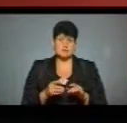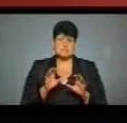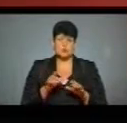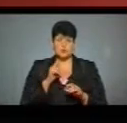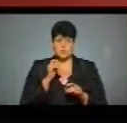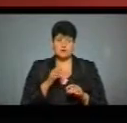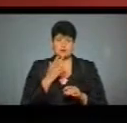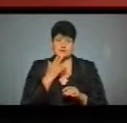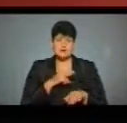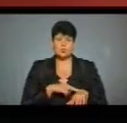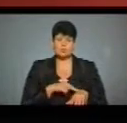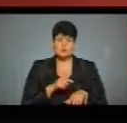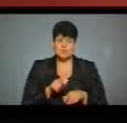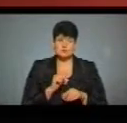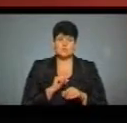України про Нацполіцію,